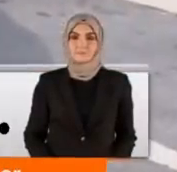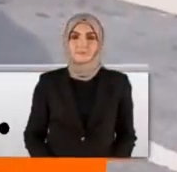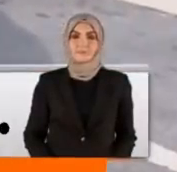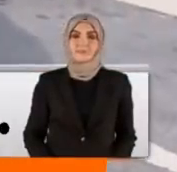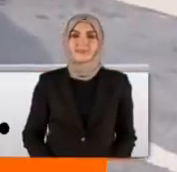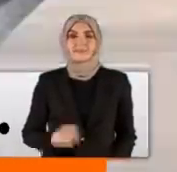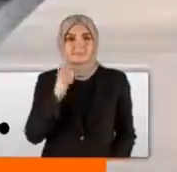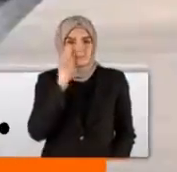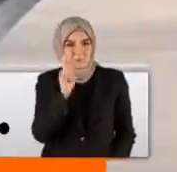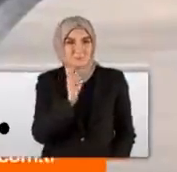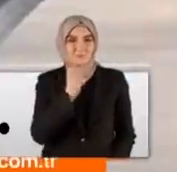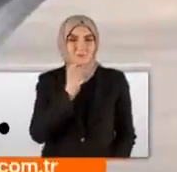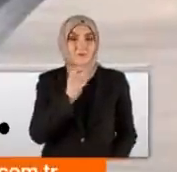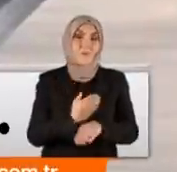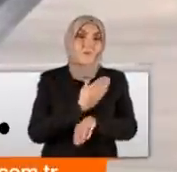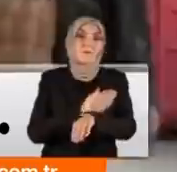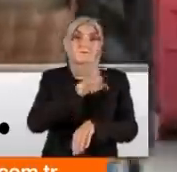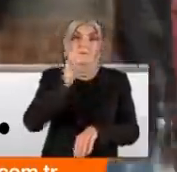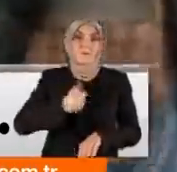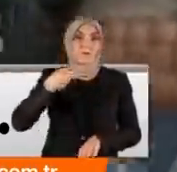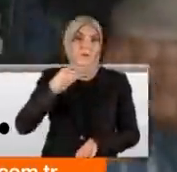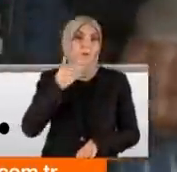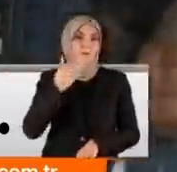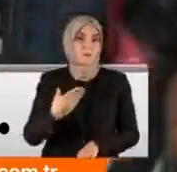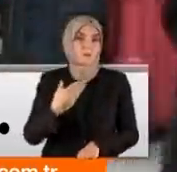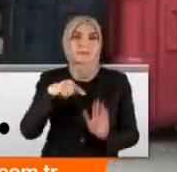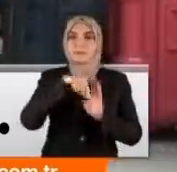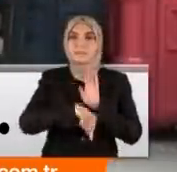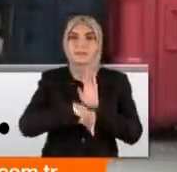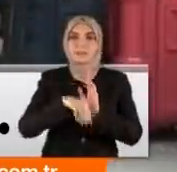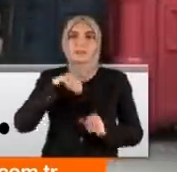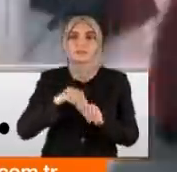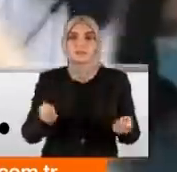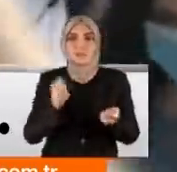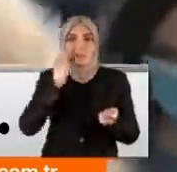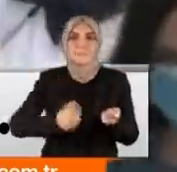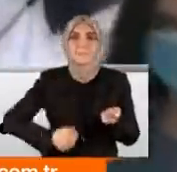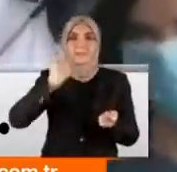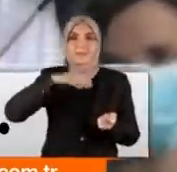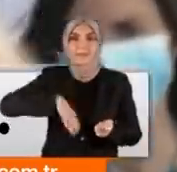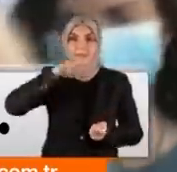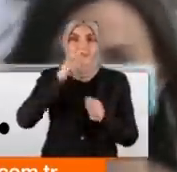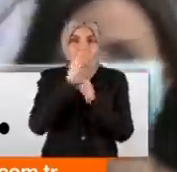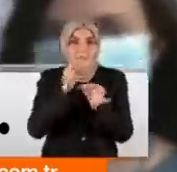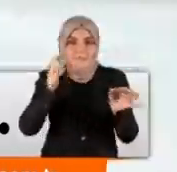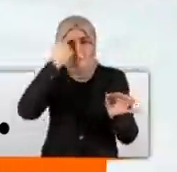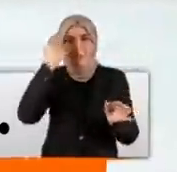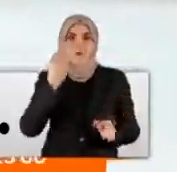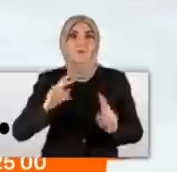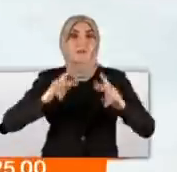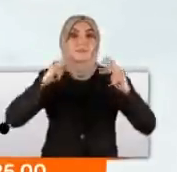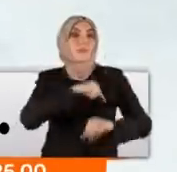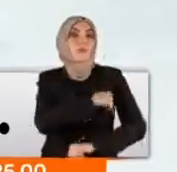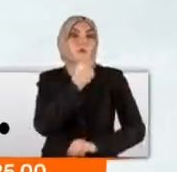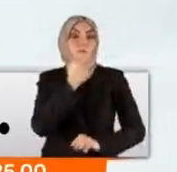İpuçlarını Cumhurbaşkanı Erdoğan vermişti. Ayrıntılar İçişleri Bakanlığı'nın genelgesiyle belli oldu. Kademeli normalleşme takvimi hazır. En